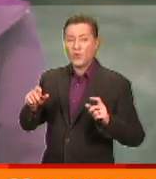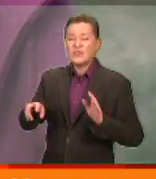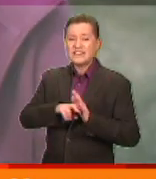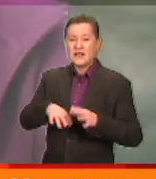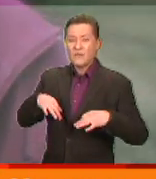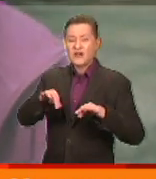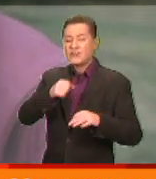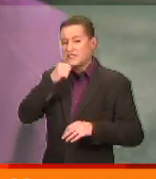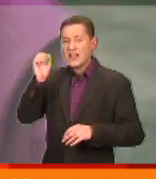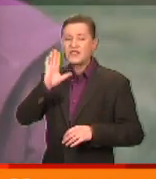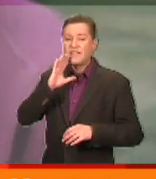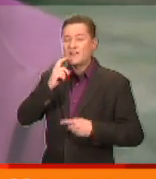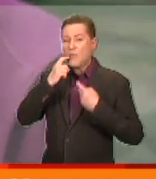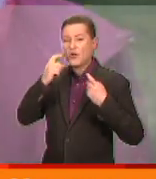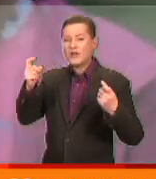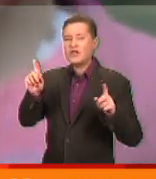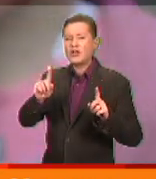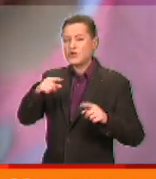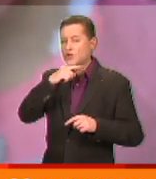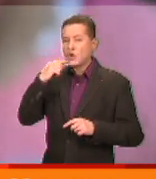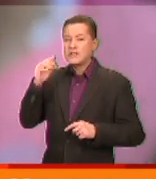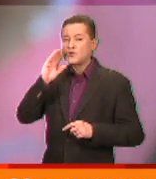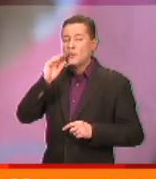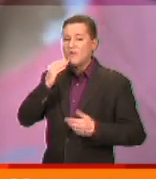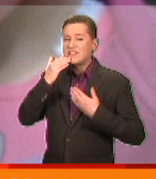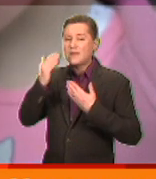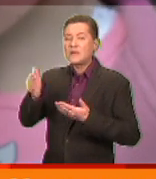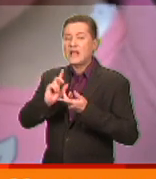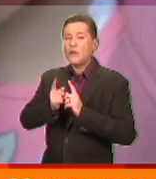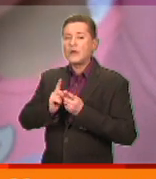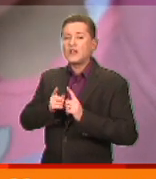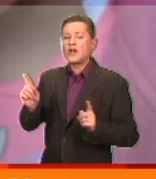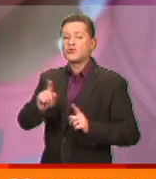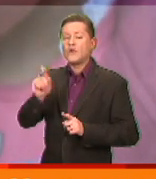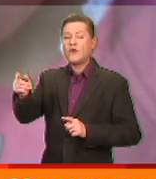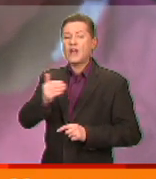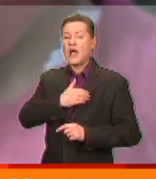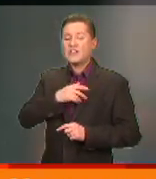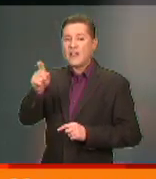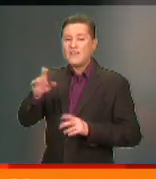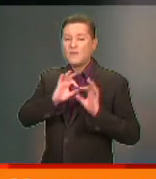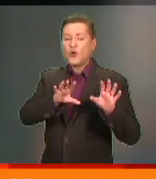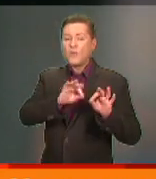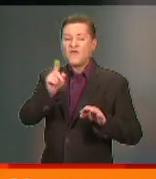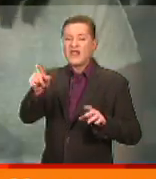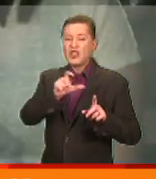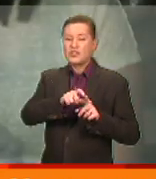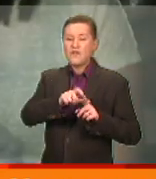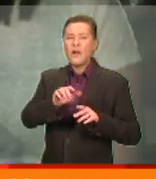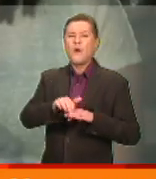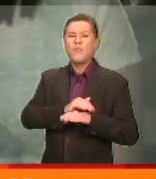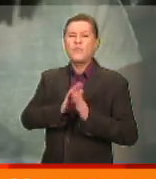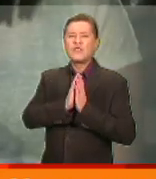Оля вибігла і прокричала нам щось російською. Ми запитали у перекладача, що вона хотіла, і він переповів її слова. «Будь